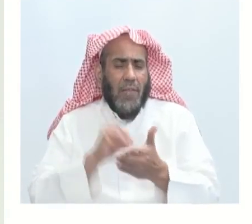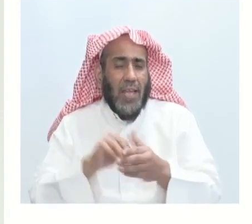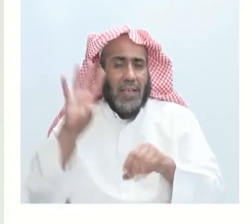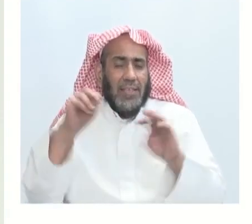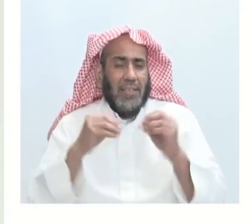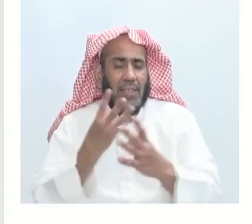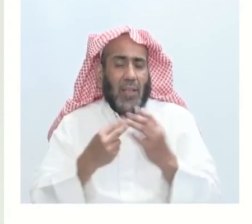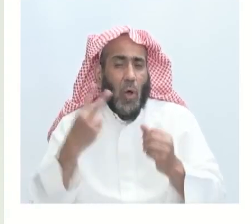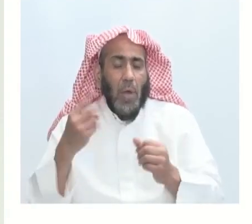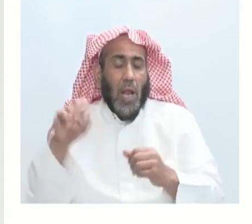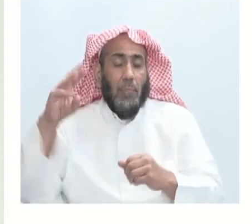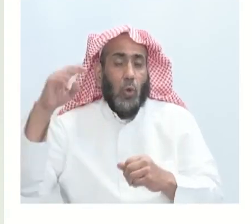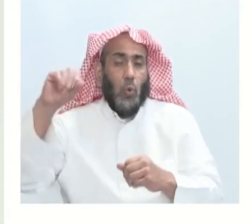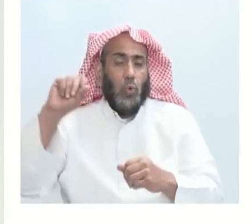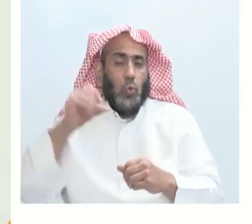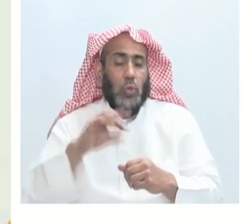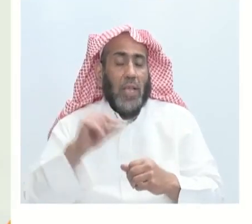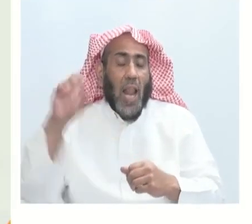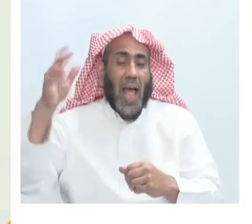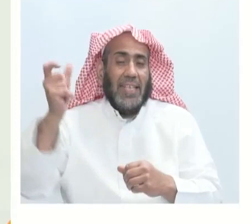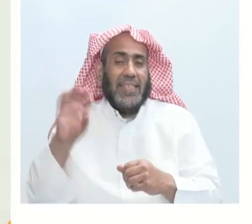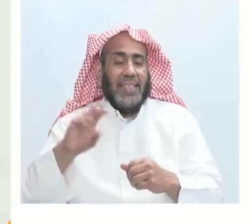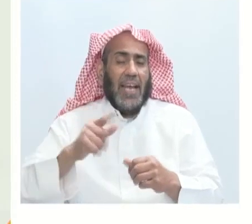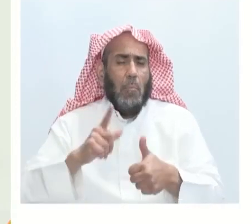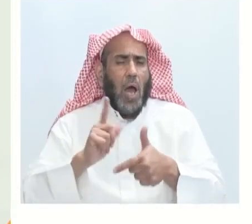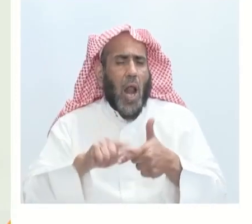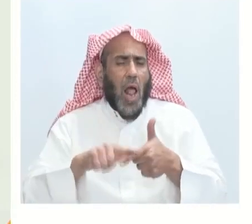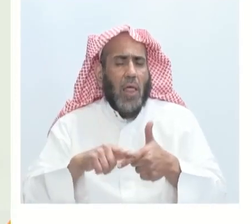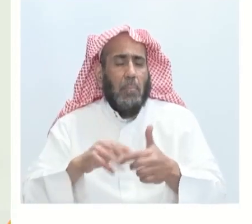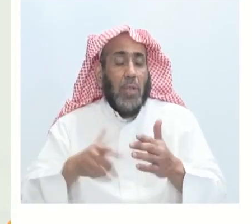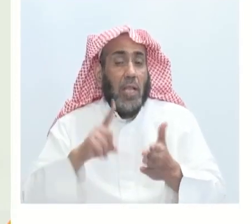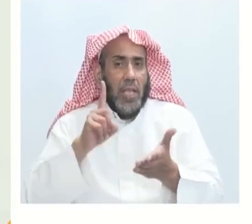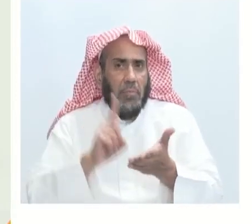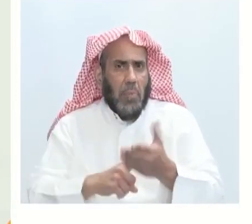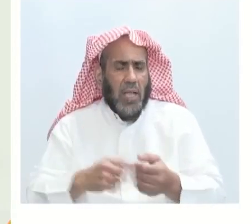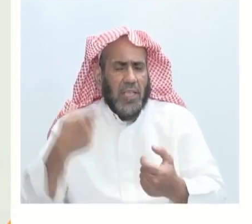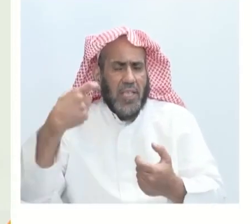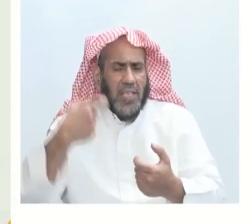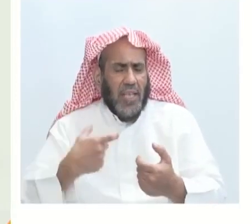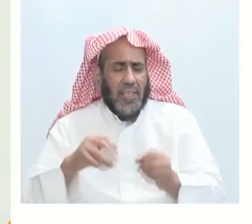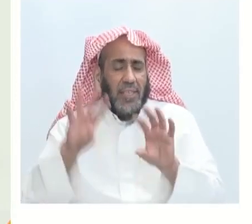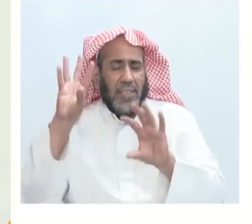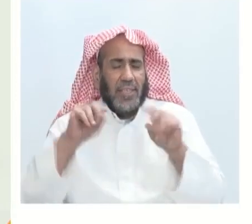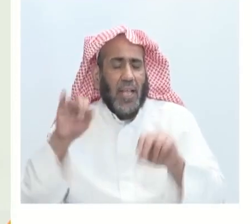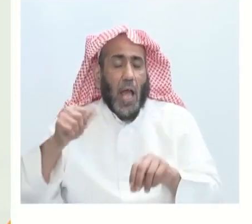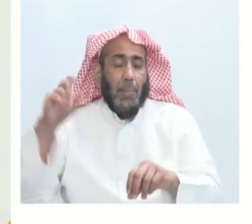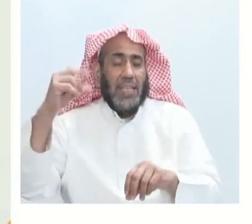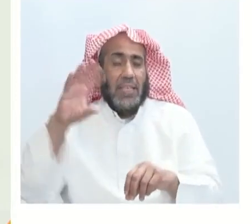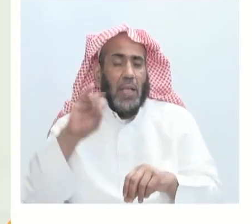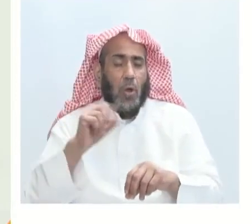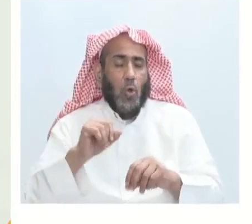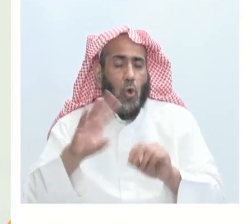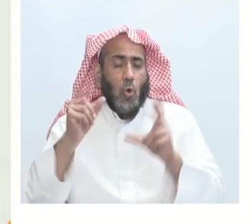التوامان لعبد القدوس الانصاري المرحله الثانيه هي بدايه اثبات الذات وظهر طبعا قصه حمد الدمنهوري